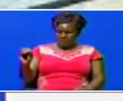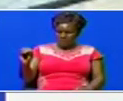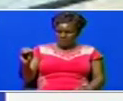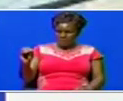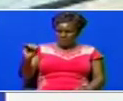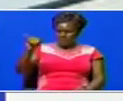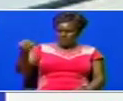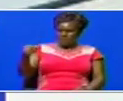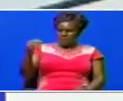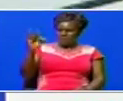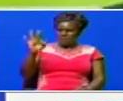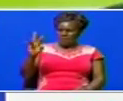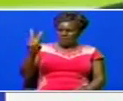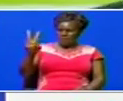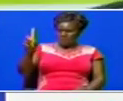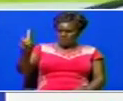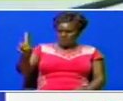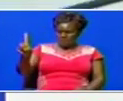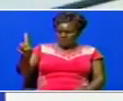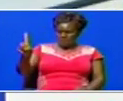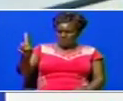Shakalaka Jirongo, 321,